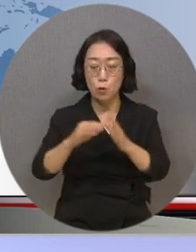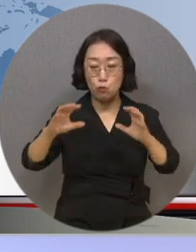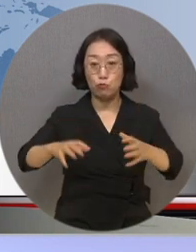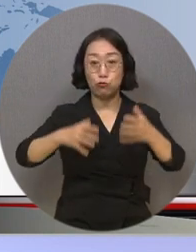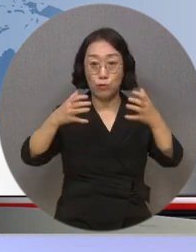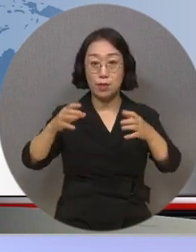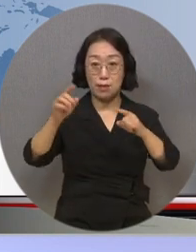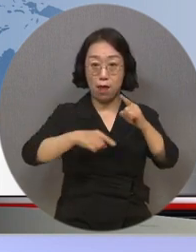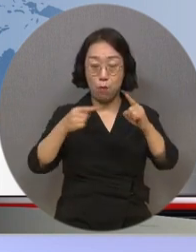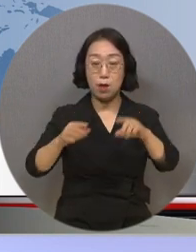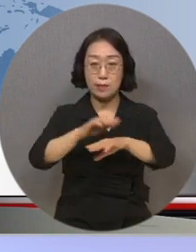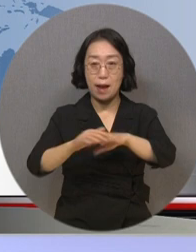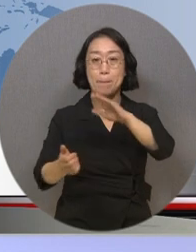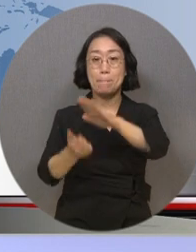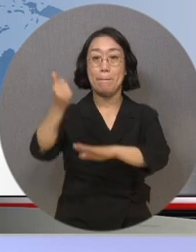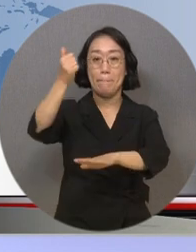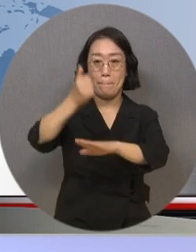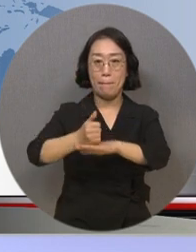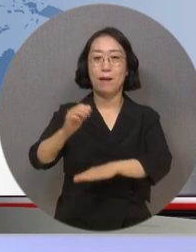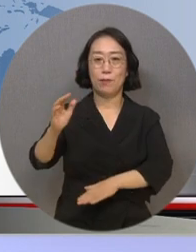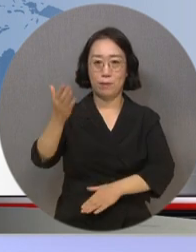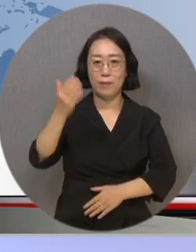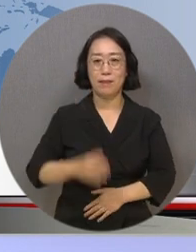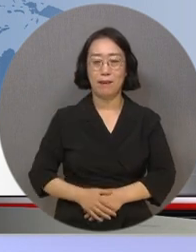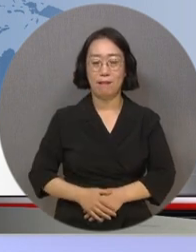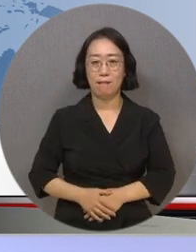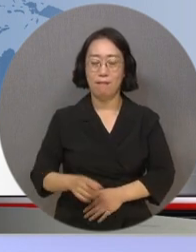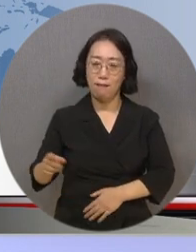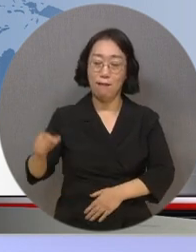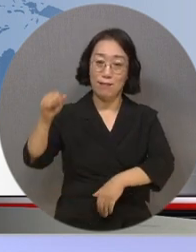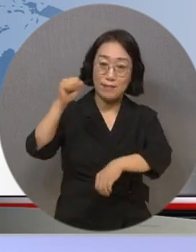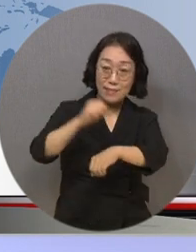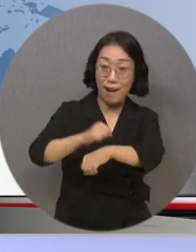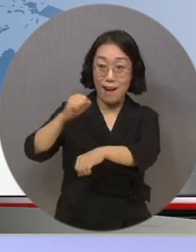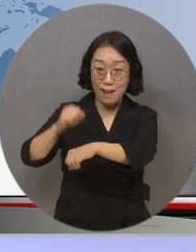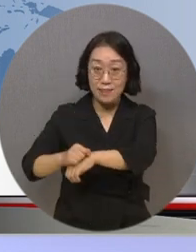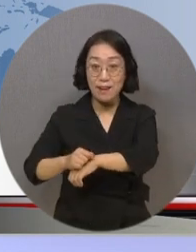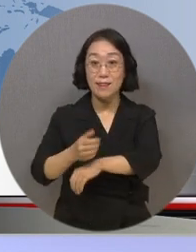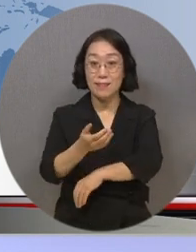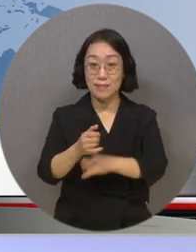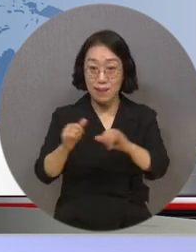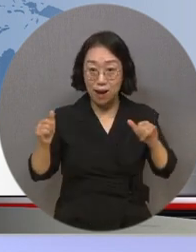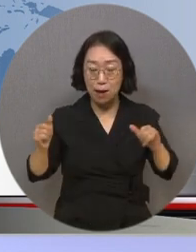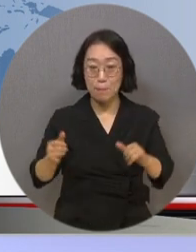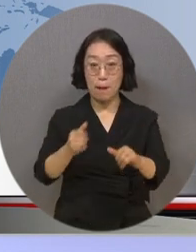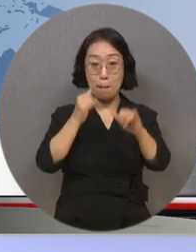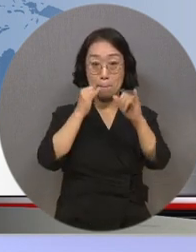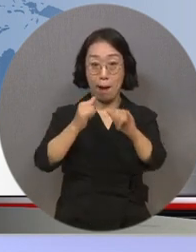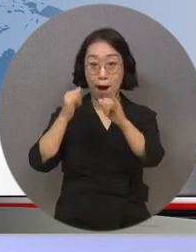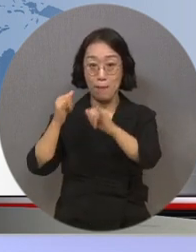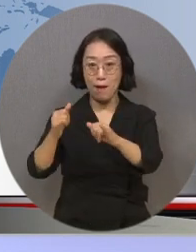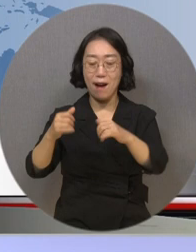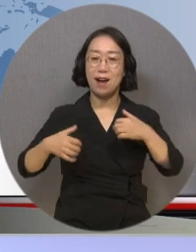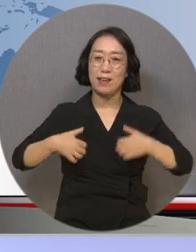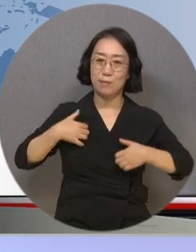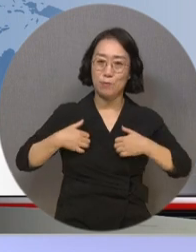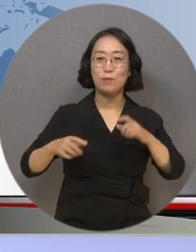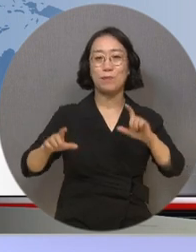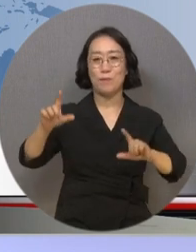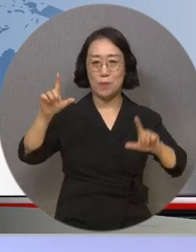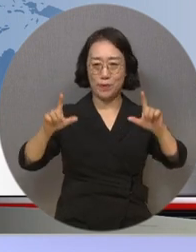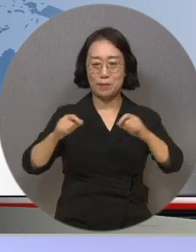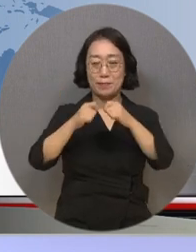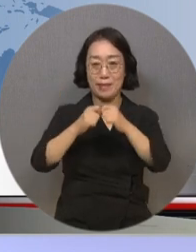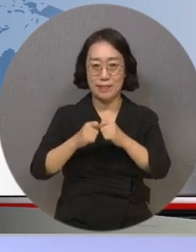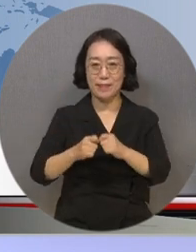첫 삽을 성공적으로 떴습니다. 발군의 실력을 보여준 선수들은 수상의 영예를 안으며 기쁨을 누렸는데요.